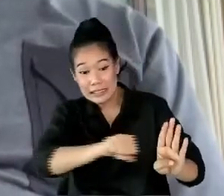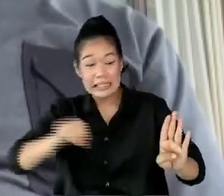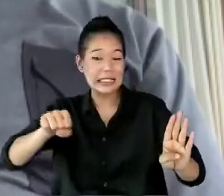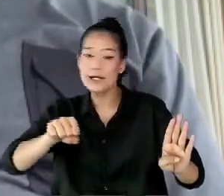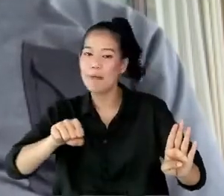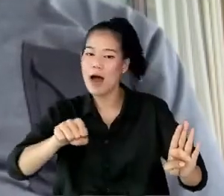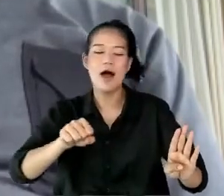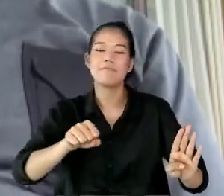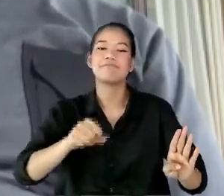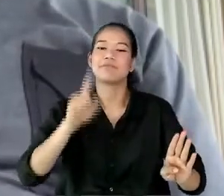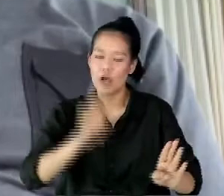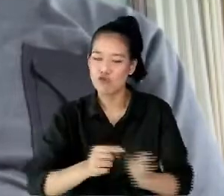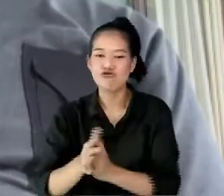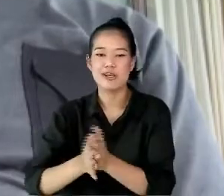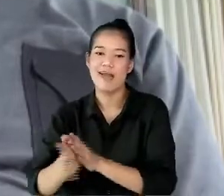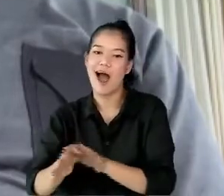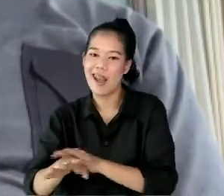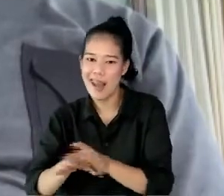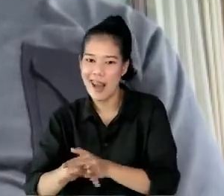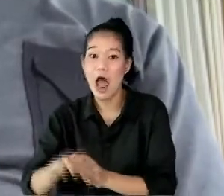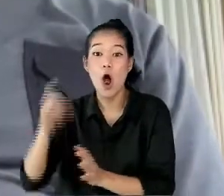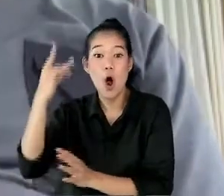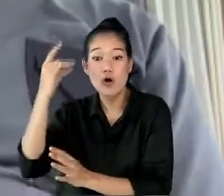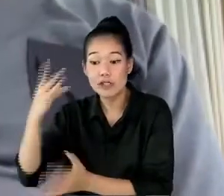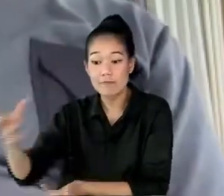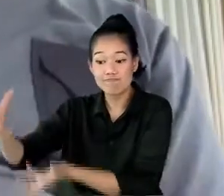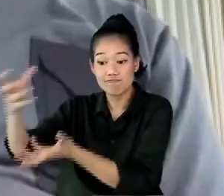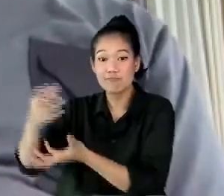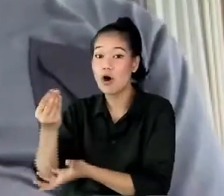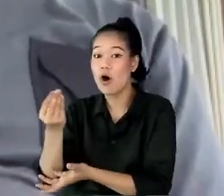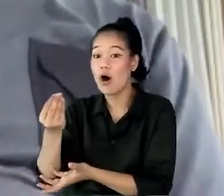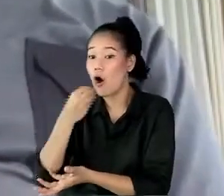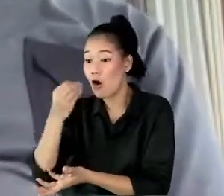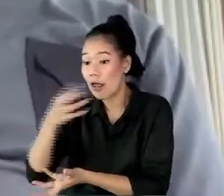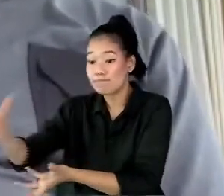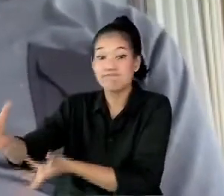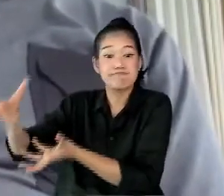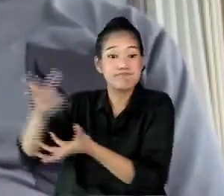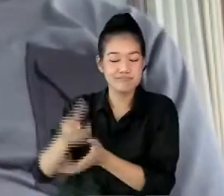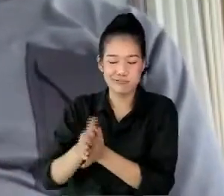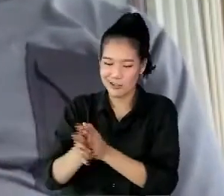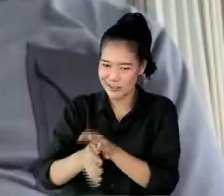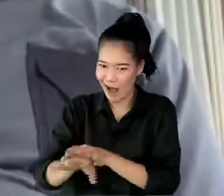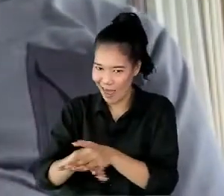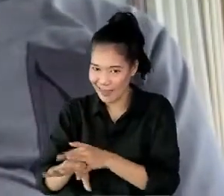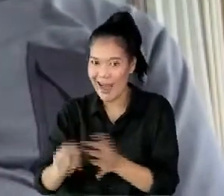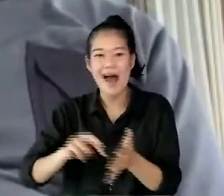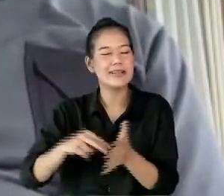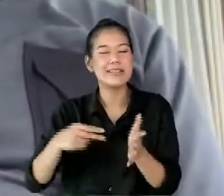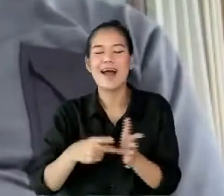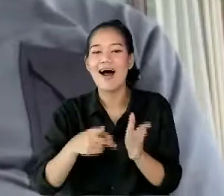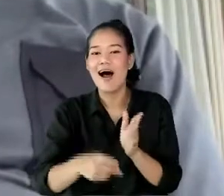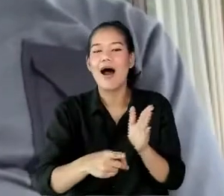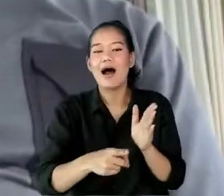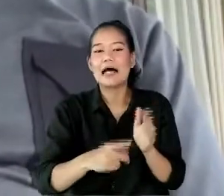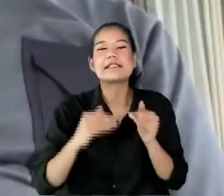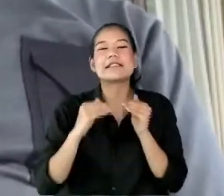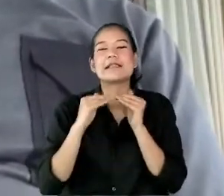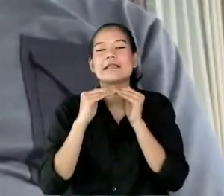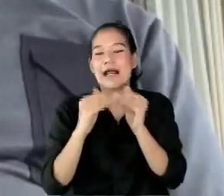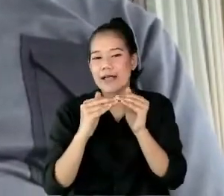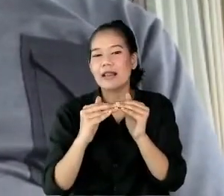makanan online dari ojek online, mereka cuci tangan, bungkusnya dibuang. Jadi SOP itu sudah berjalan